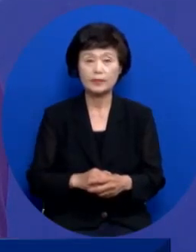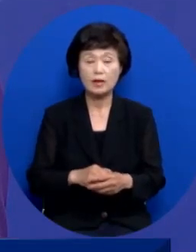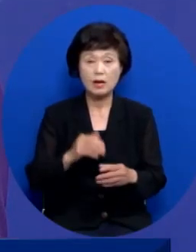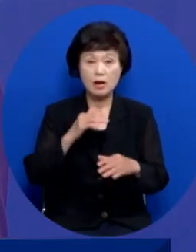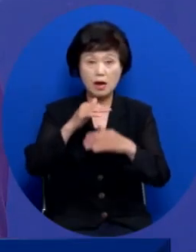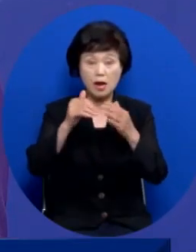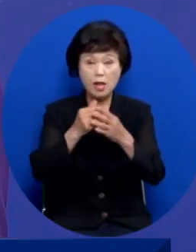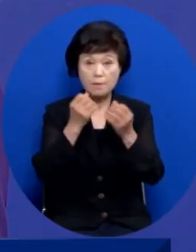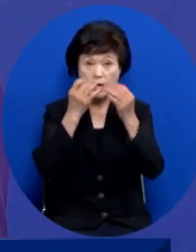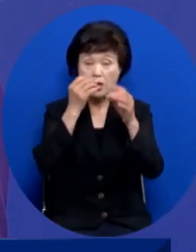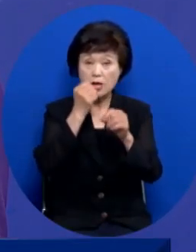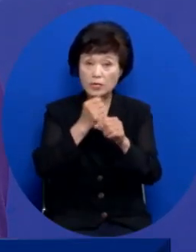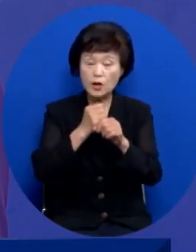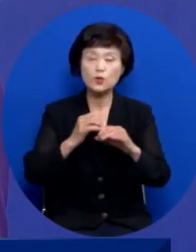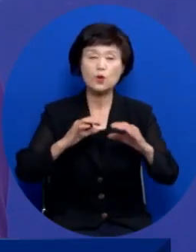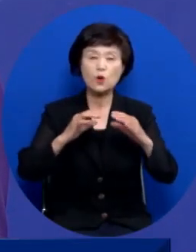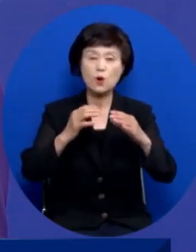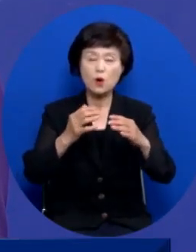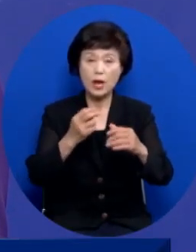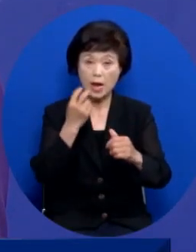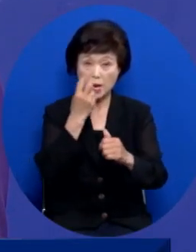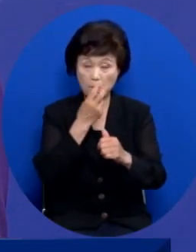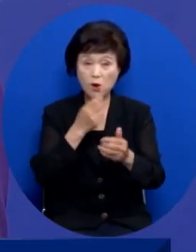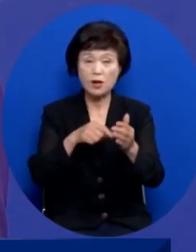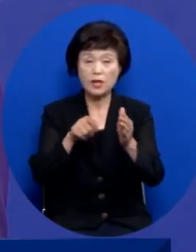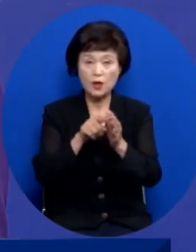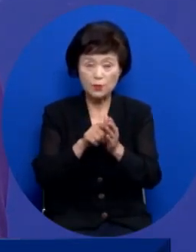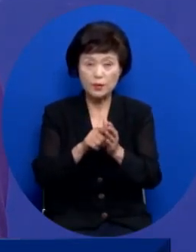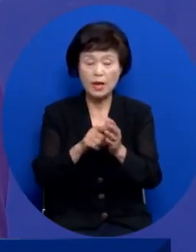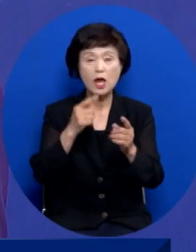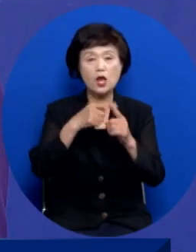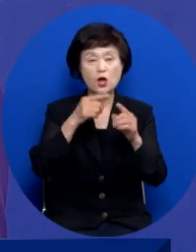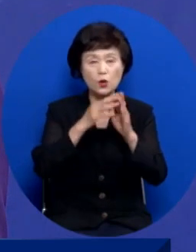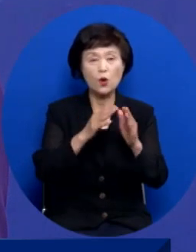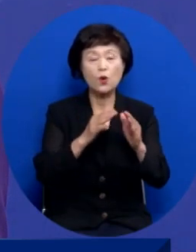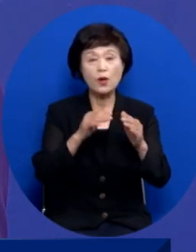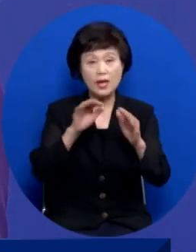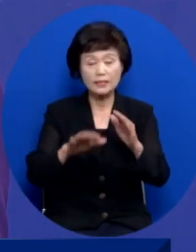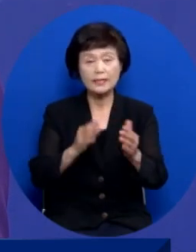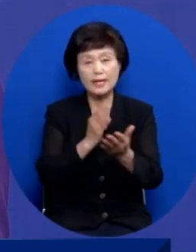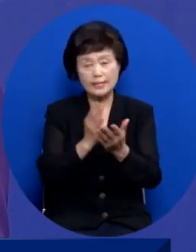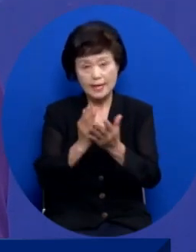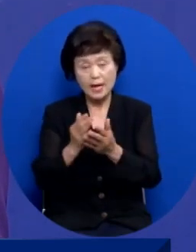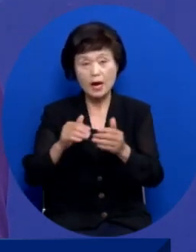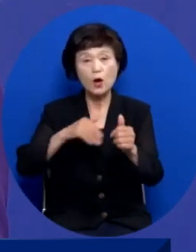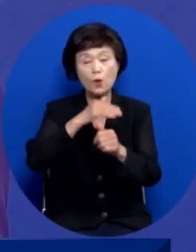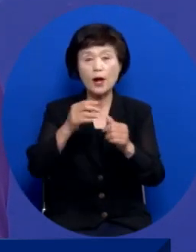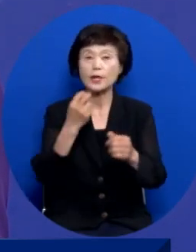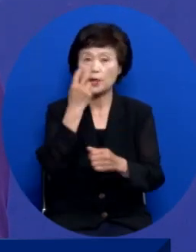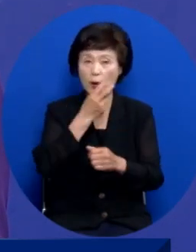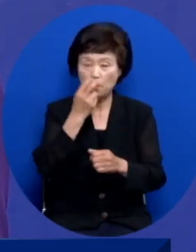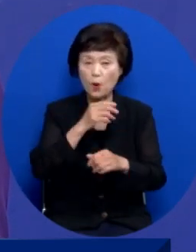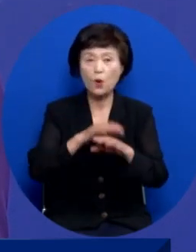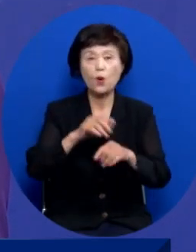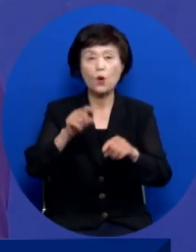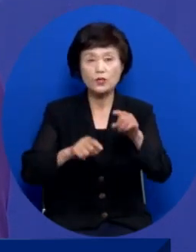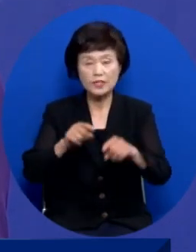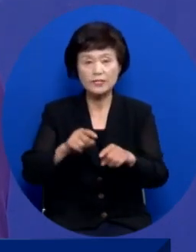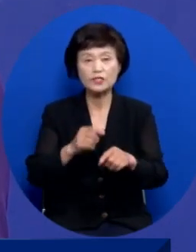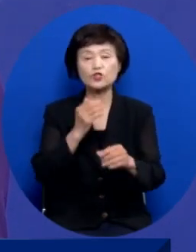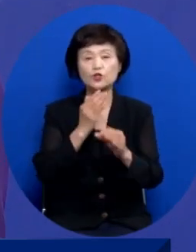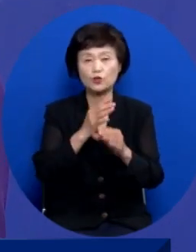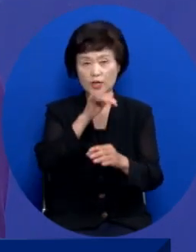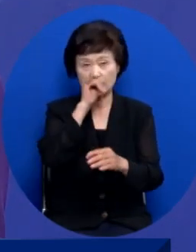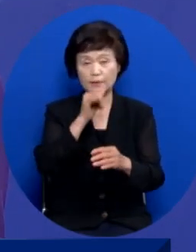하나님의 창조 세계를 보호하기 위해 한국교회는 다양한 환경보호 실천에 앞장서고 있습니다. 생태정의 실현을 위한